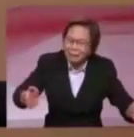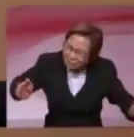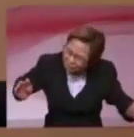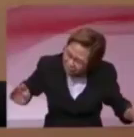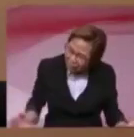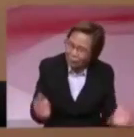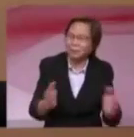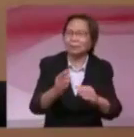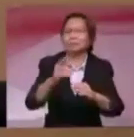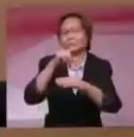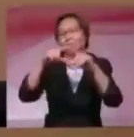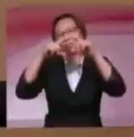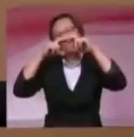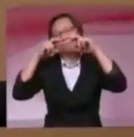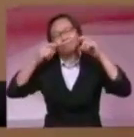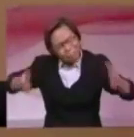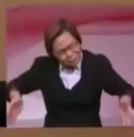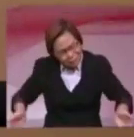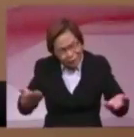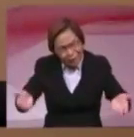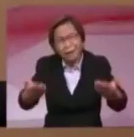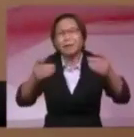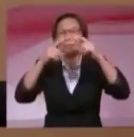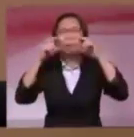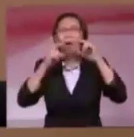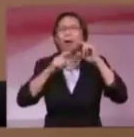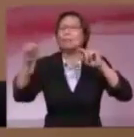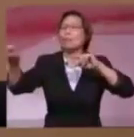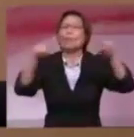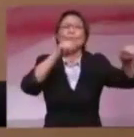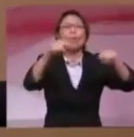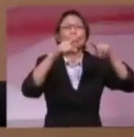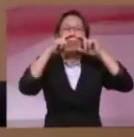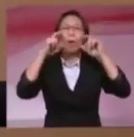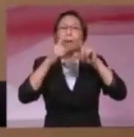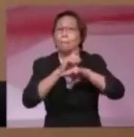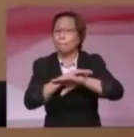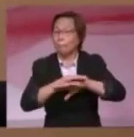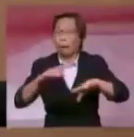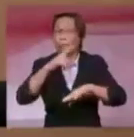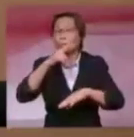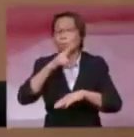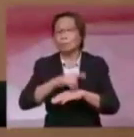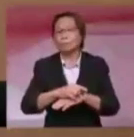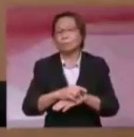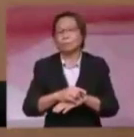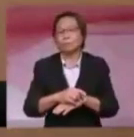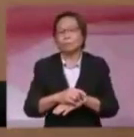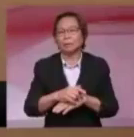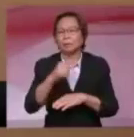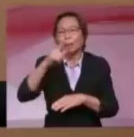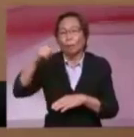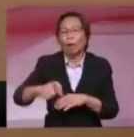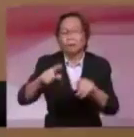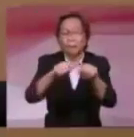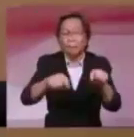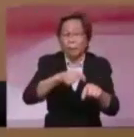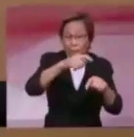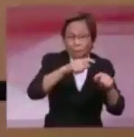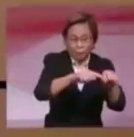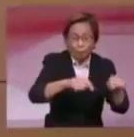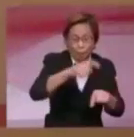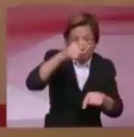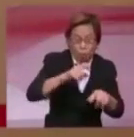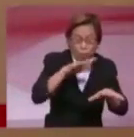digalakkan memakai Mask Hai dimana-mana saja tetapi bukan wajib udah ada cetakan tempat yang wajib